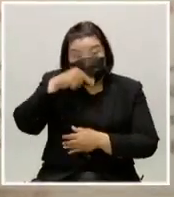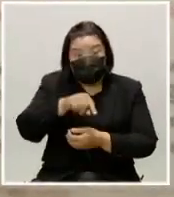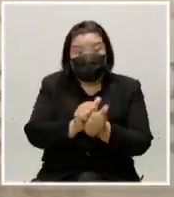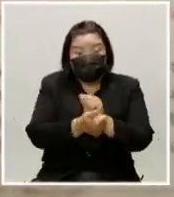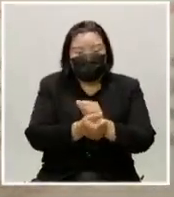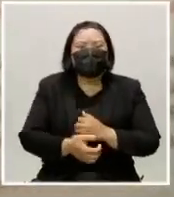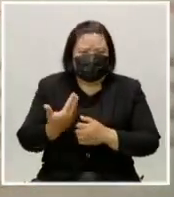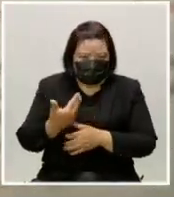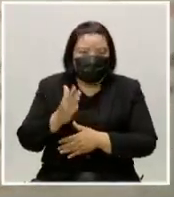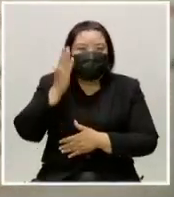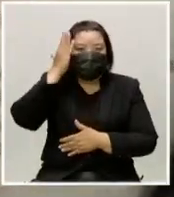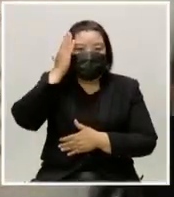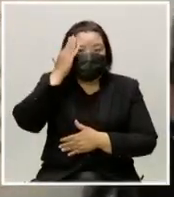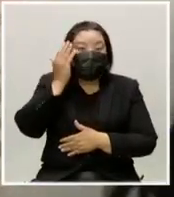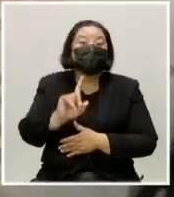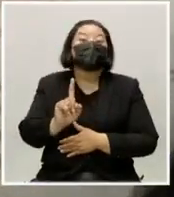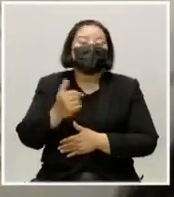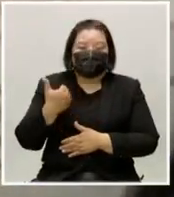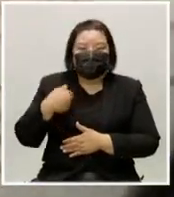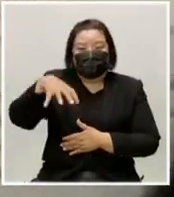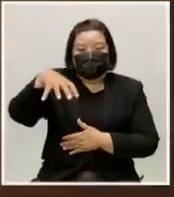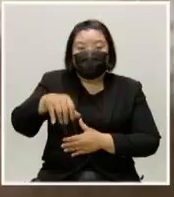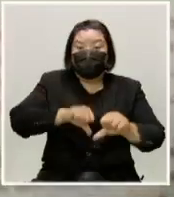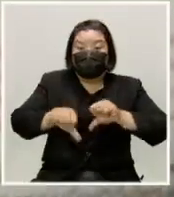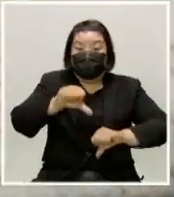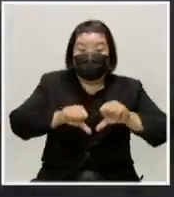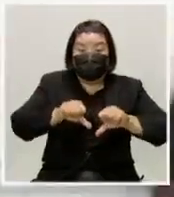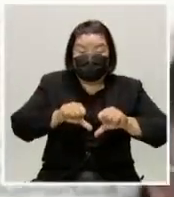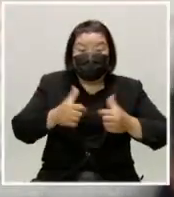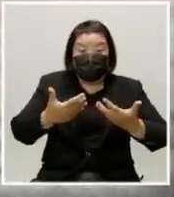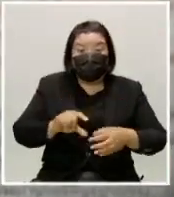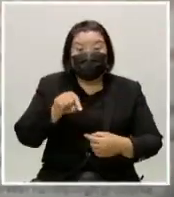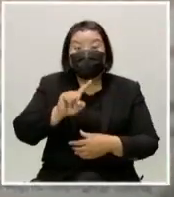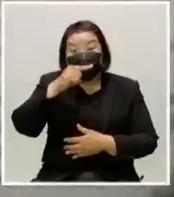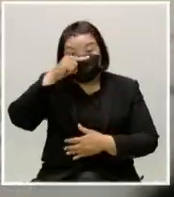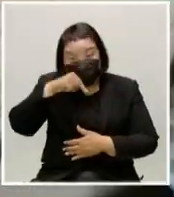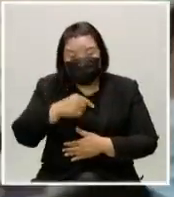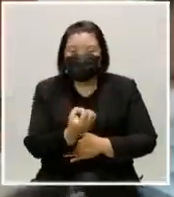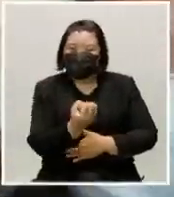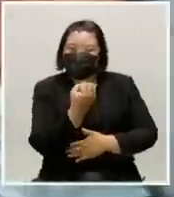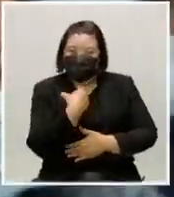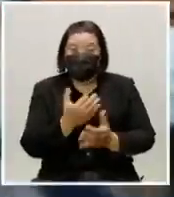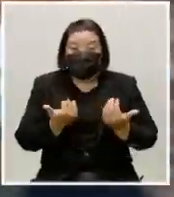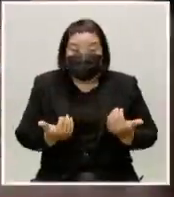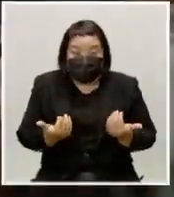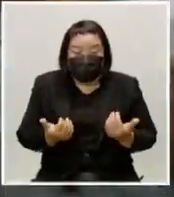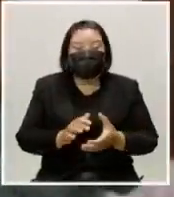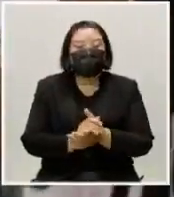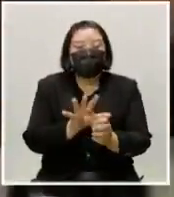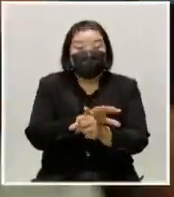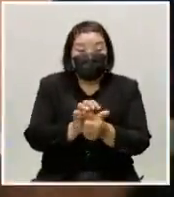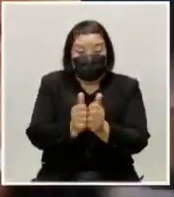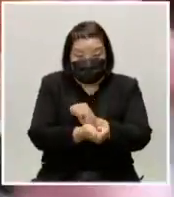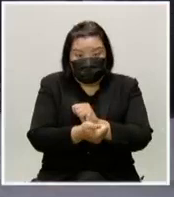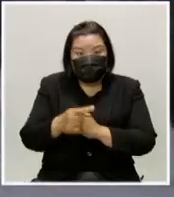ล้วเบื้องต้นจากรายงานของกรมวิทยาศาสตร์การแพทย์บ้านเราเนี่ยนะครับยืนยันว่ายังไม่พบโควิดสายพันธุ์ไทยแต่อย่าง